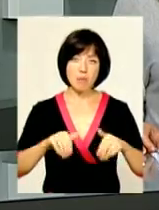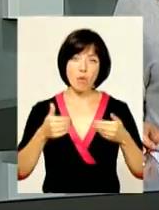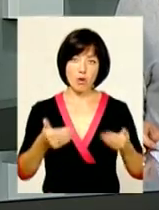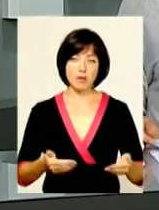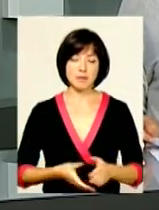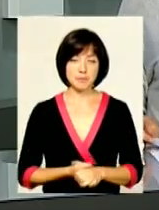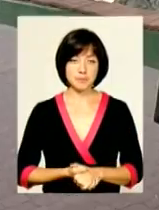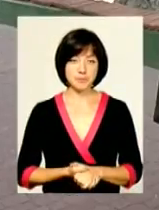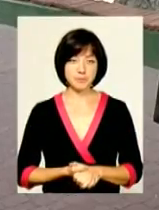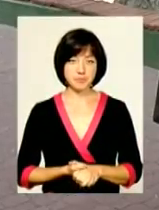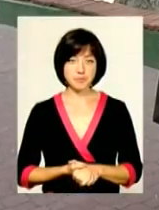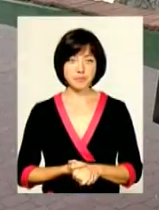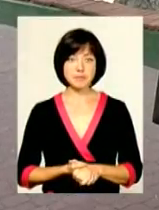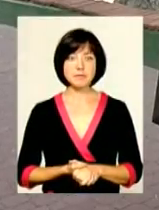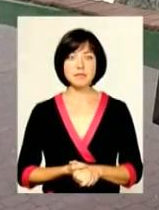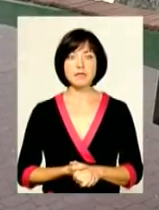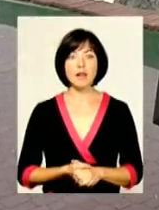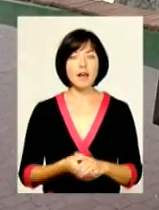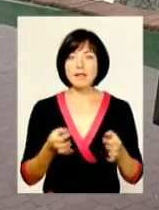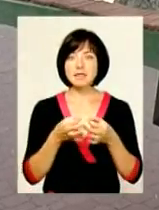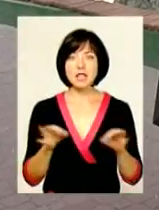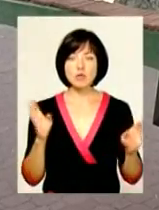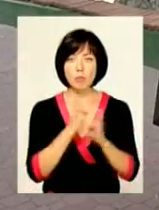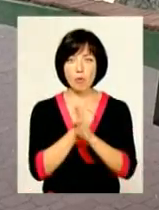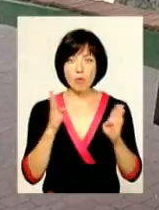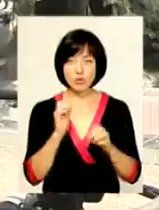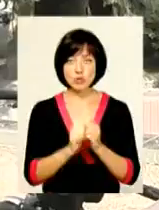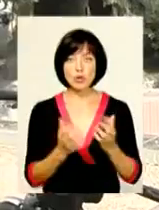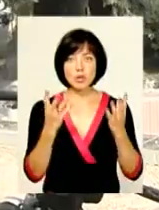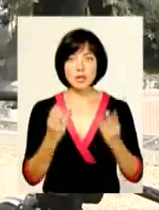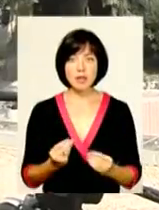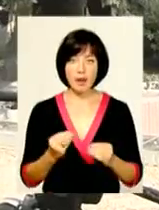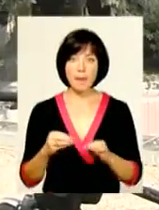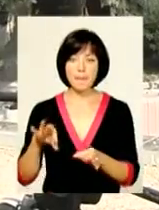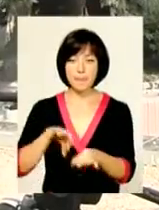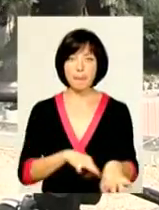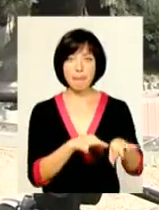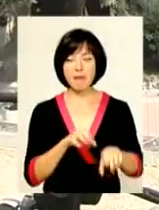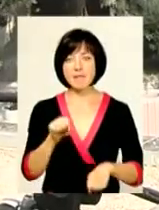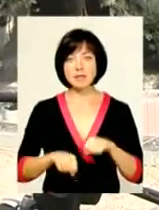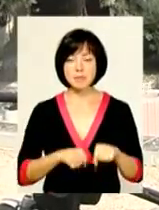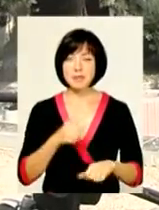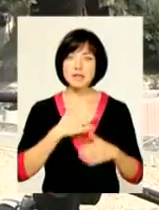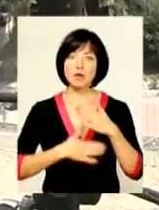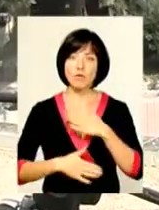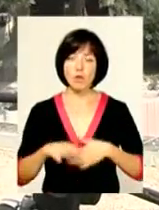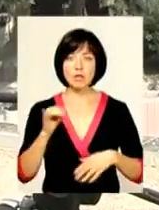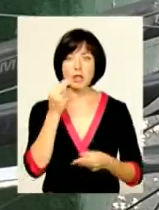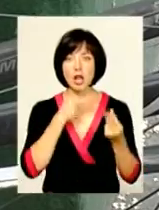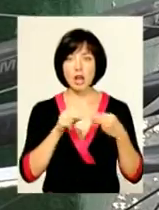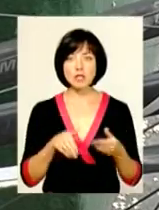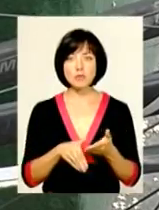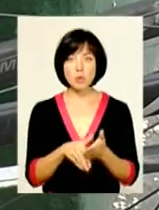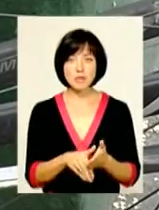велолюбителів. Незалежно від погоди, Сергій Толстіхін щодня колесить велосипедом. Це і задоволення, і, зізнається, найкращий спосіб